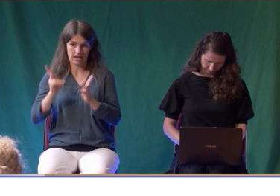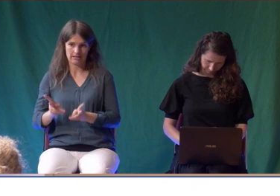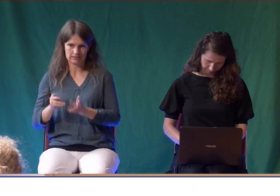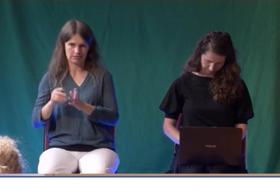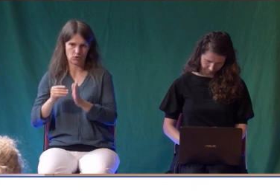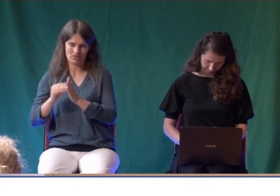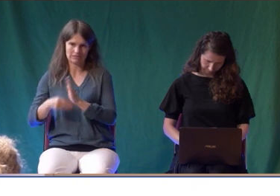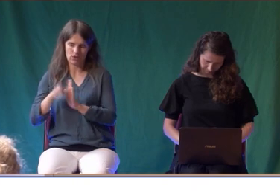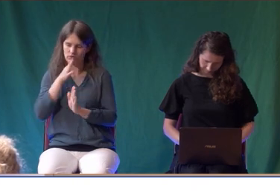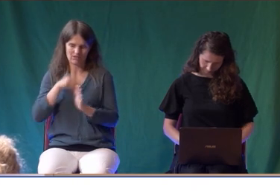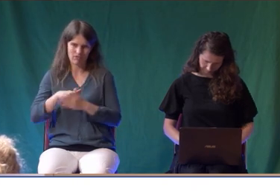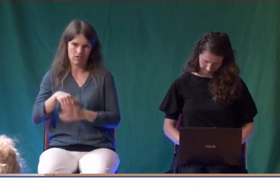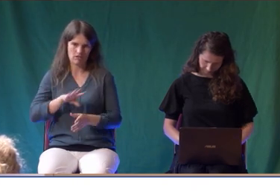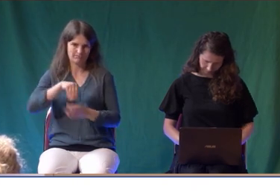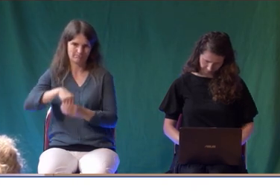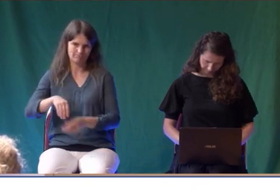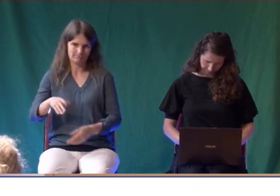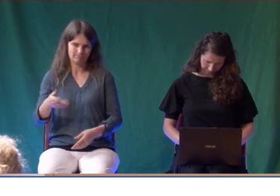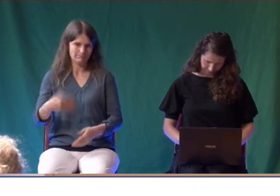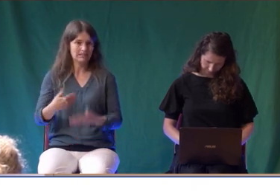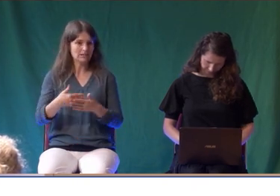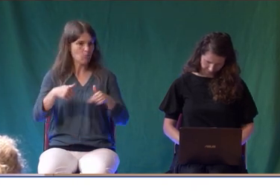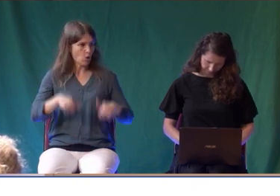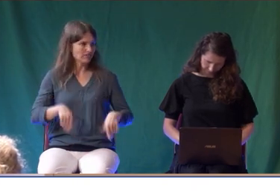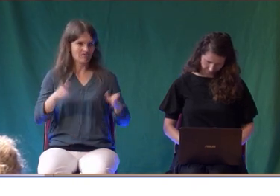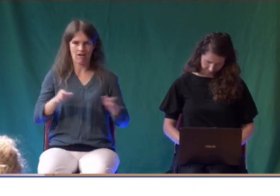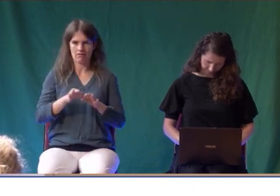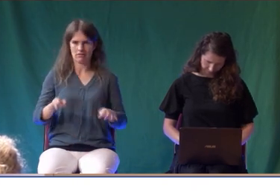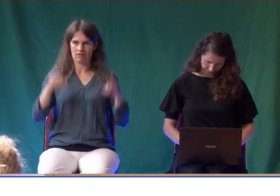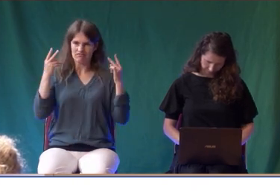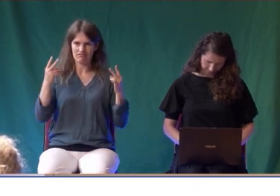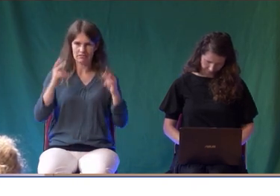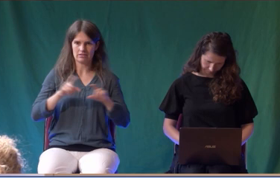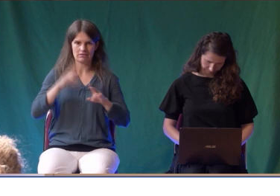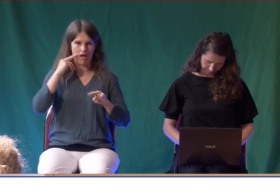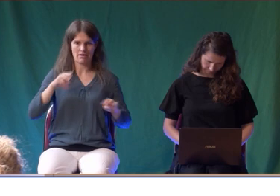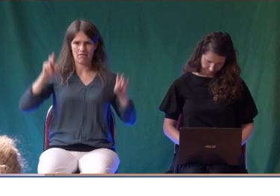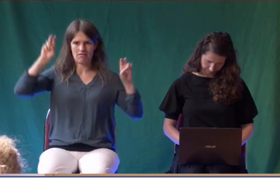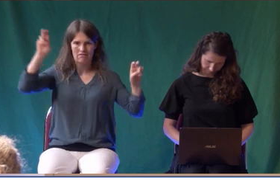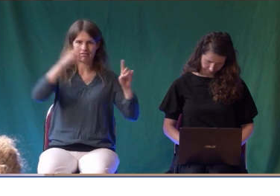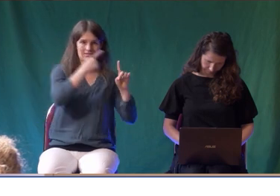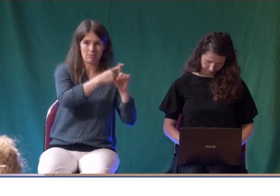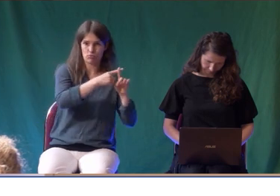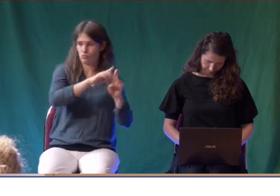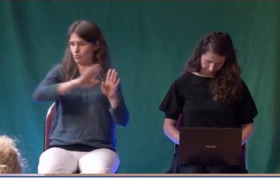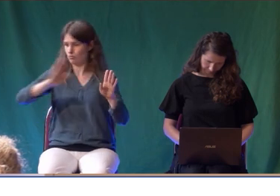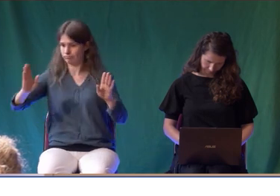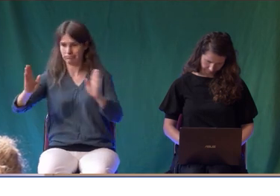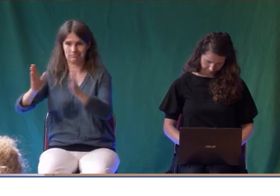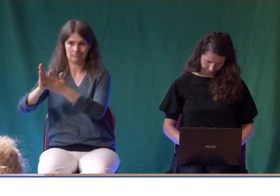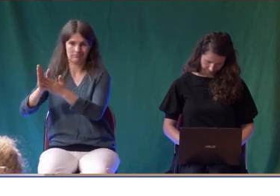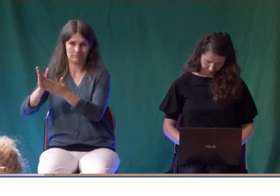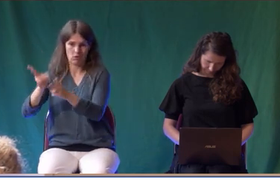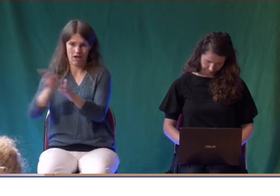deshalb haben wir für unseren heutigen Fachtag diesen Titel so gewählt es besteht nur immer noch sehr große Handlungsbedarf und